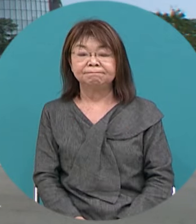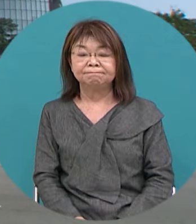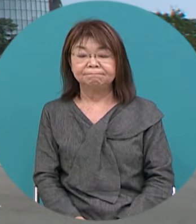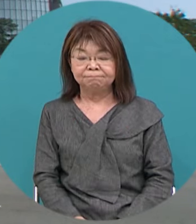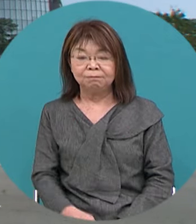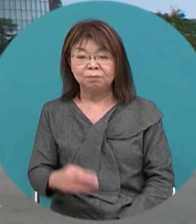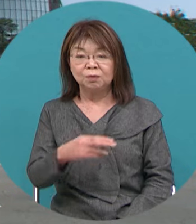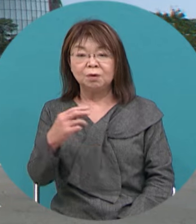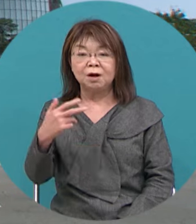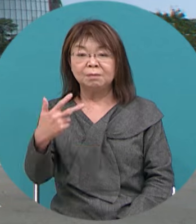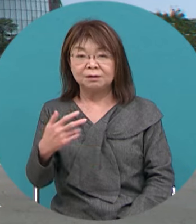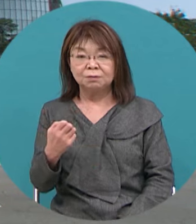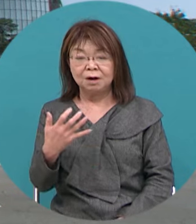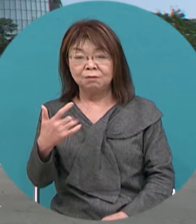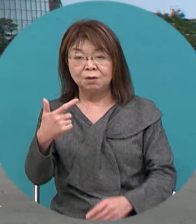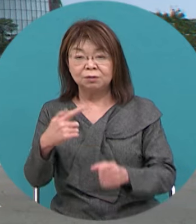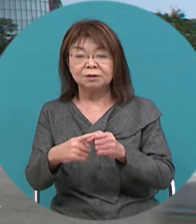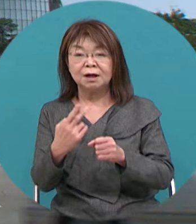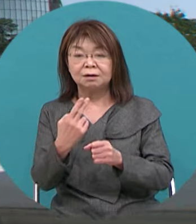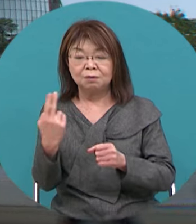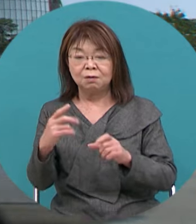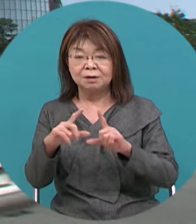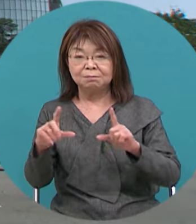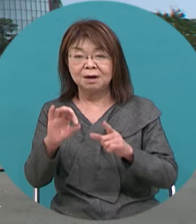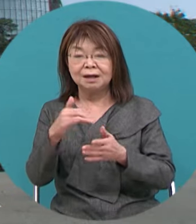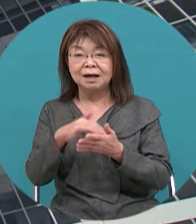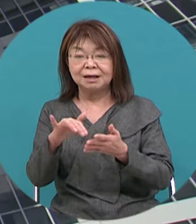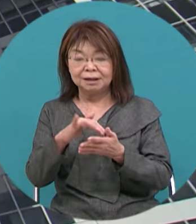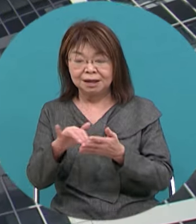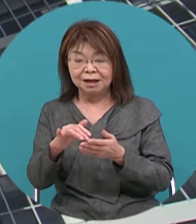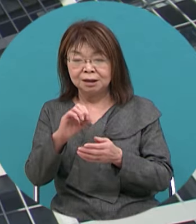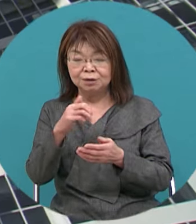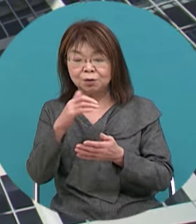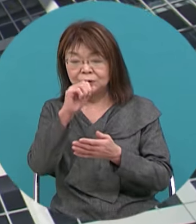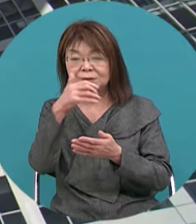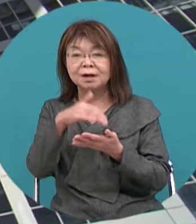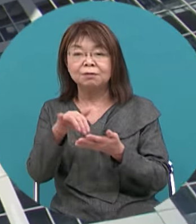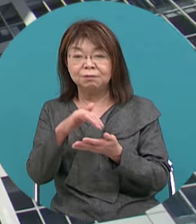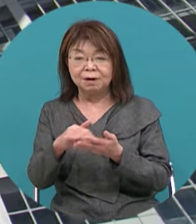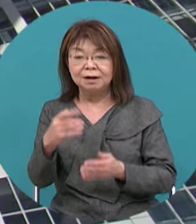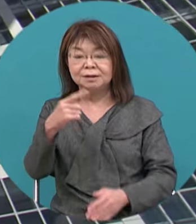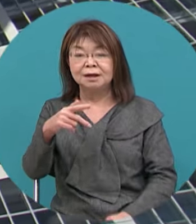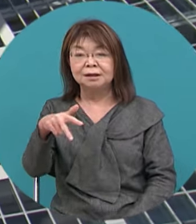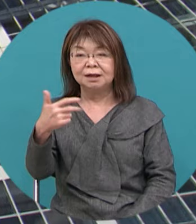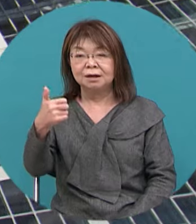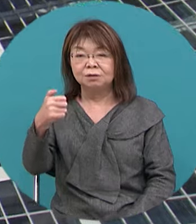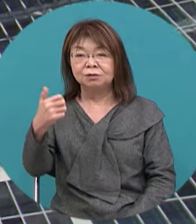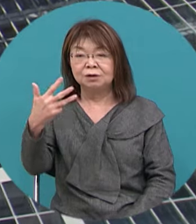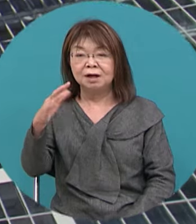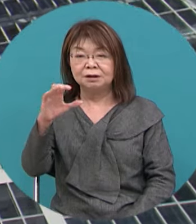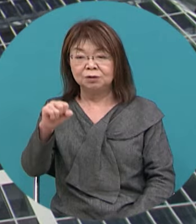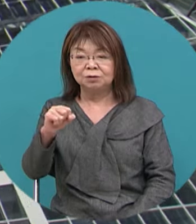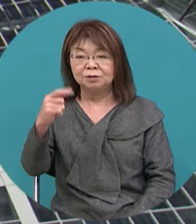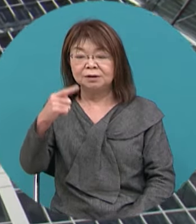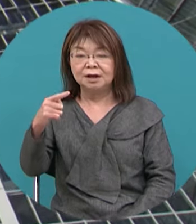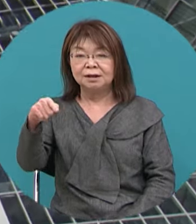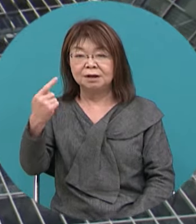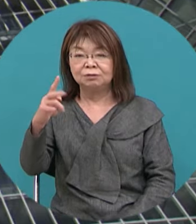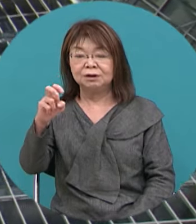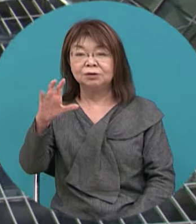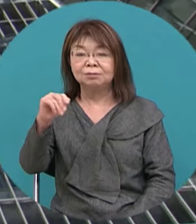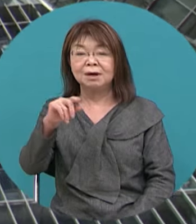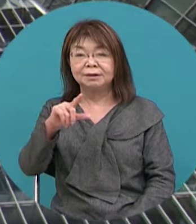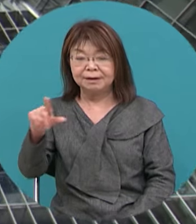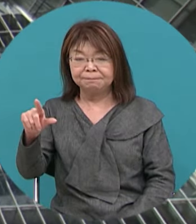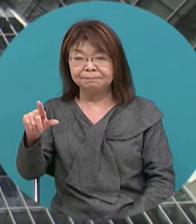富山市の令和6年度一般会計予算は1758億1120万